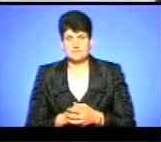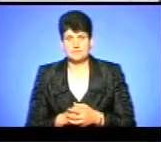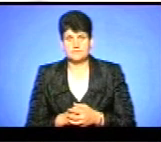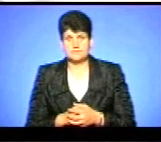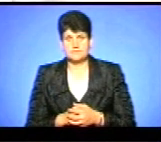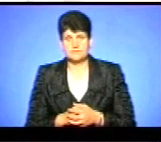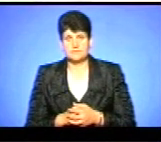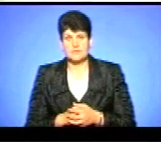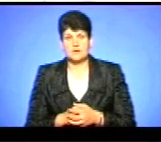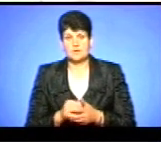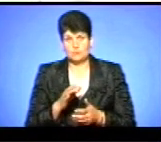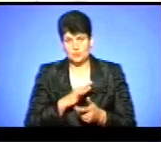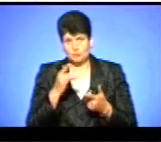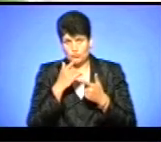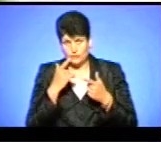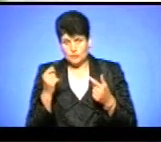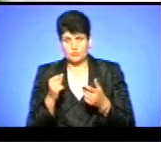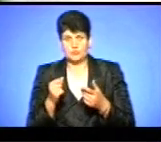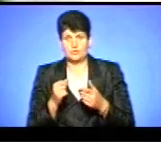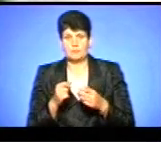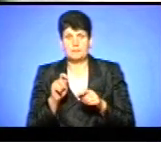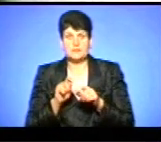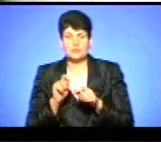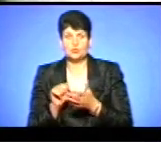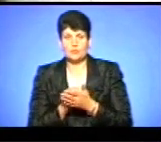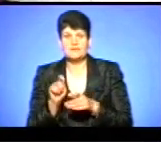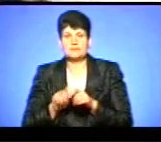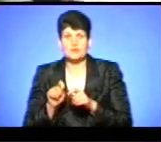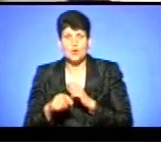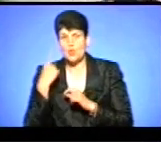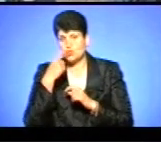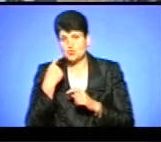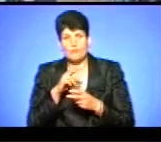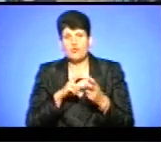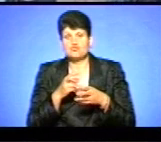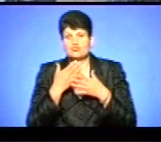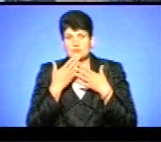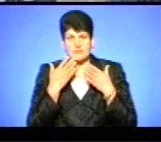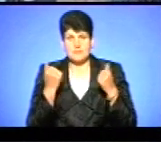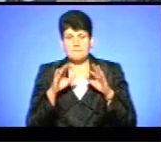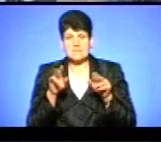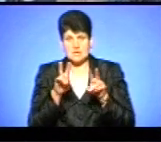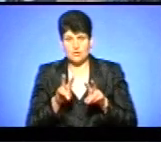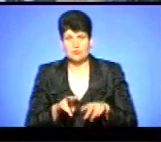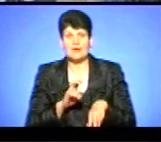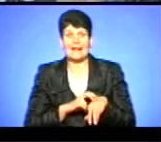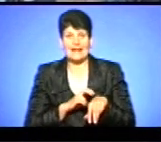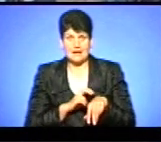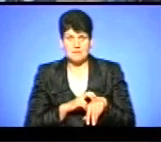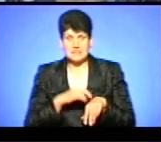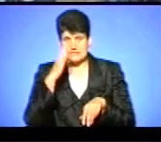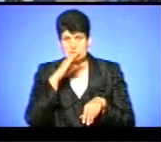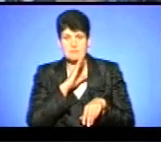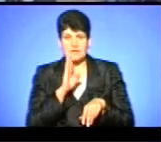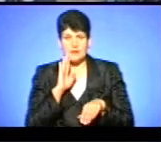превенцію було повідомлено. Документи перевірено, особи у розшуку не перебувають. Після огляду лікарями з